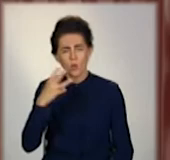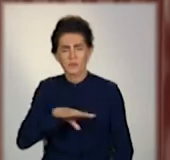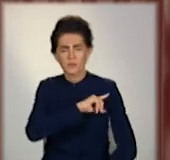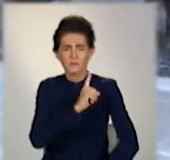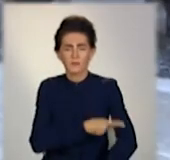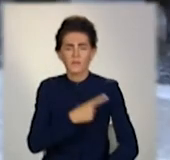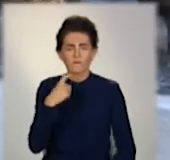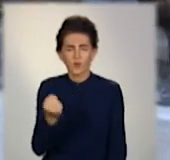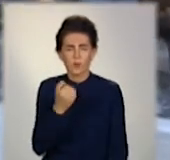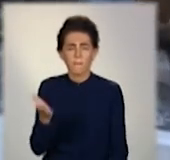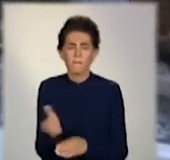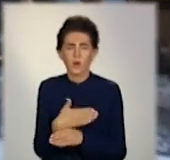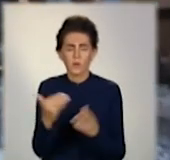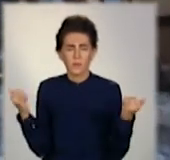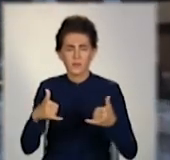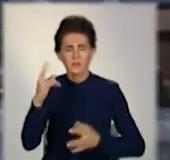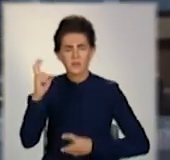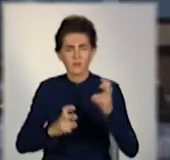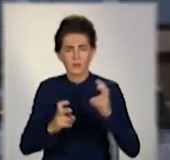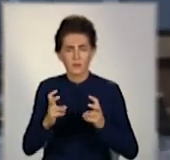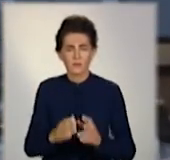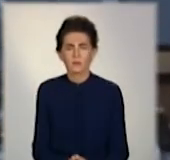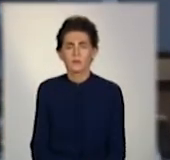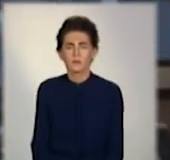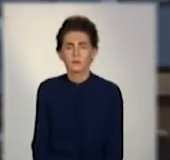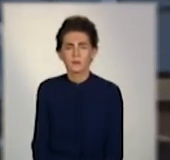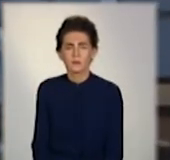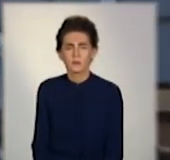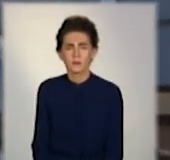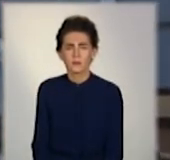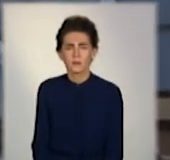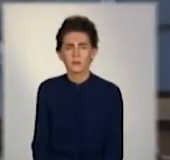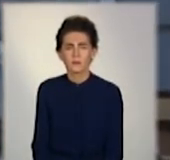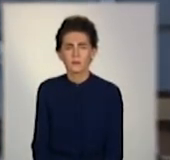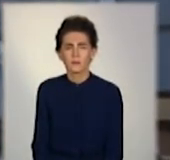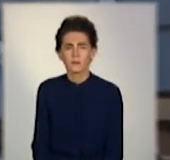потужностей маріупольських металургійних комбінатів. Владислава Шемякіна, телеканал «Донбас».